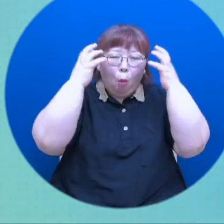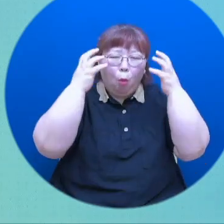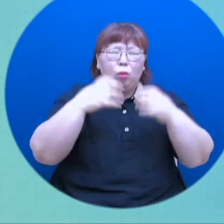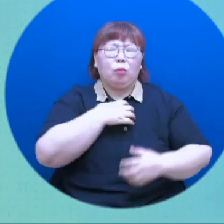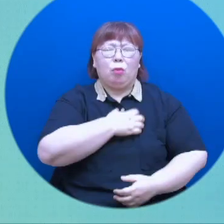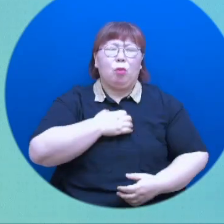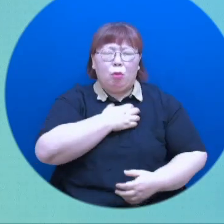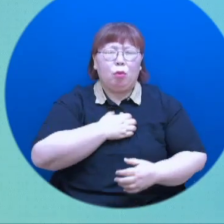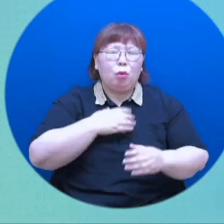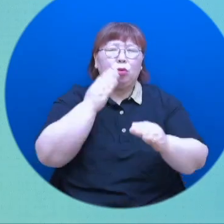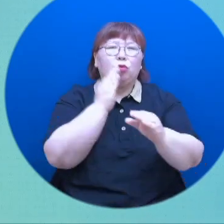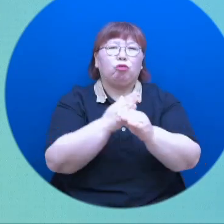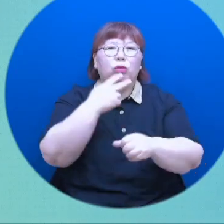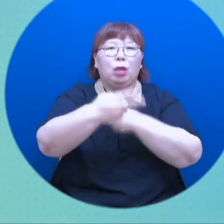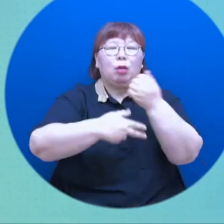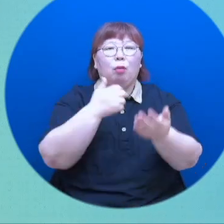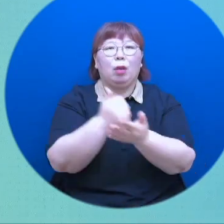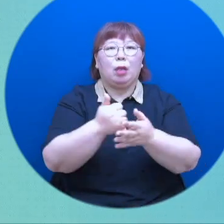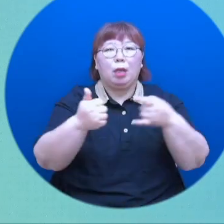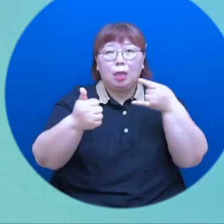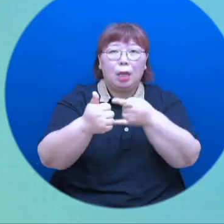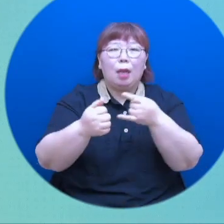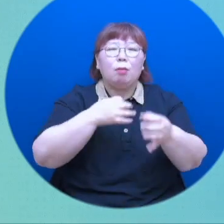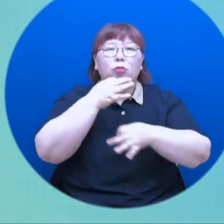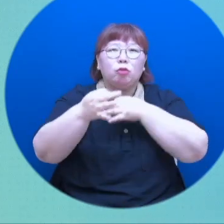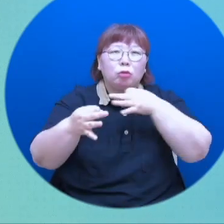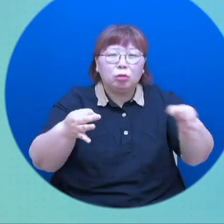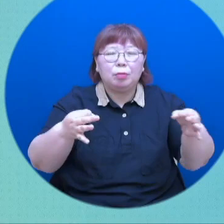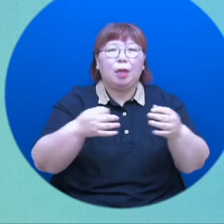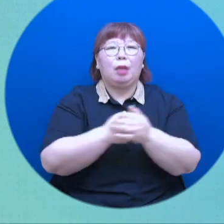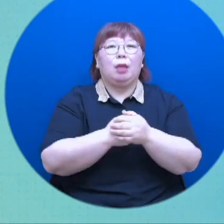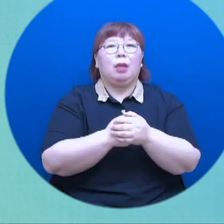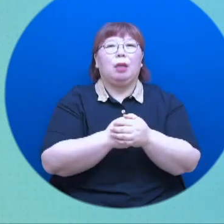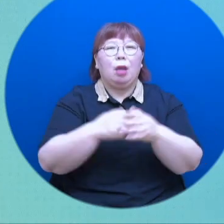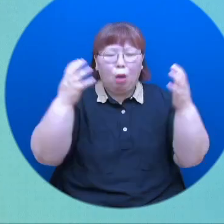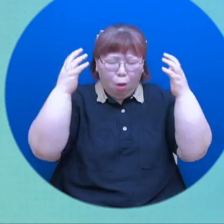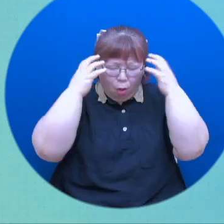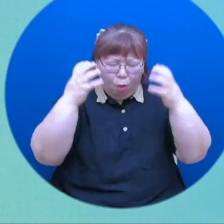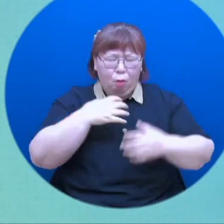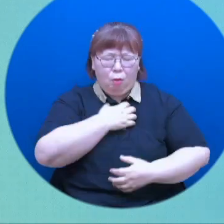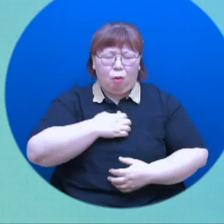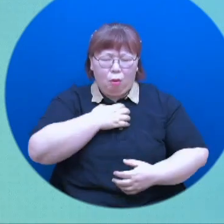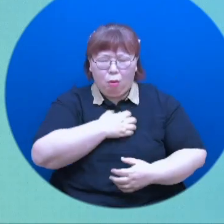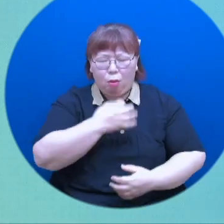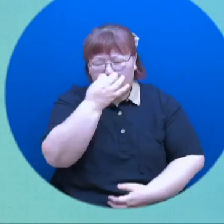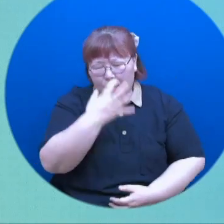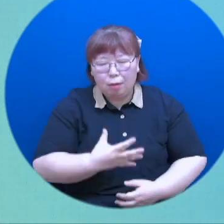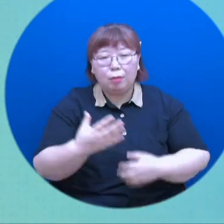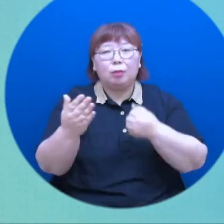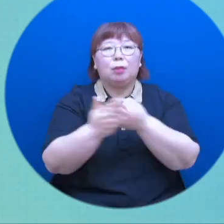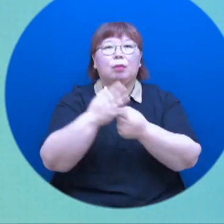여호와께 부르짖음에 말씀하죠. 28절에 보면 고통 때문에 여호와께 부르짖음에